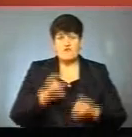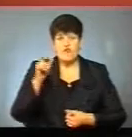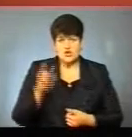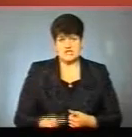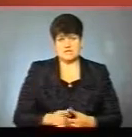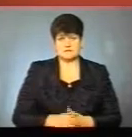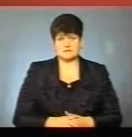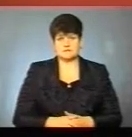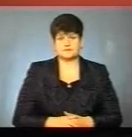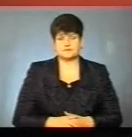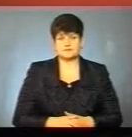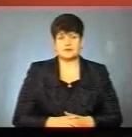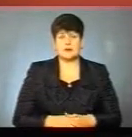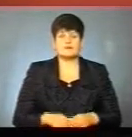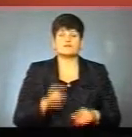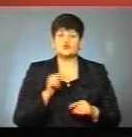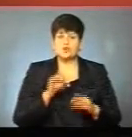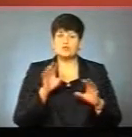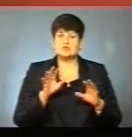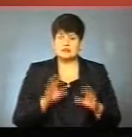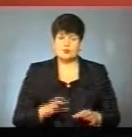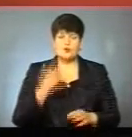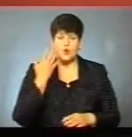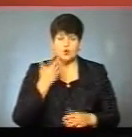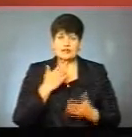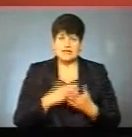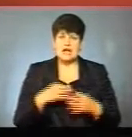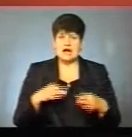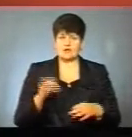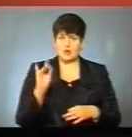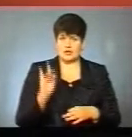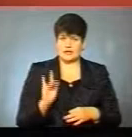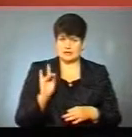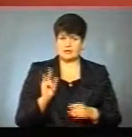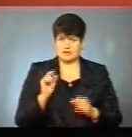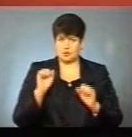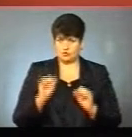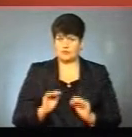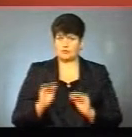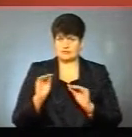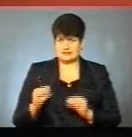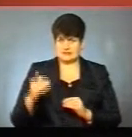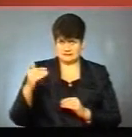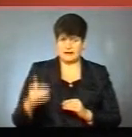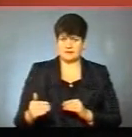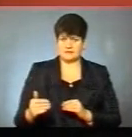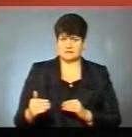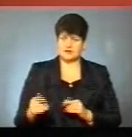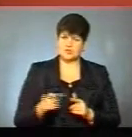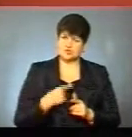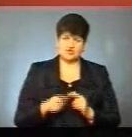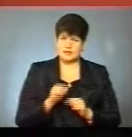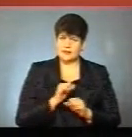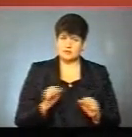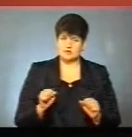Також, чи при цьому законі тоді, коли є автокрісло, дитину можна садити в автокріслі на переднє сидіння? Чи все-таки